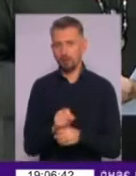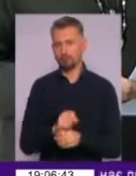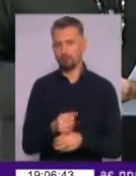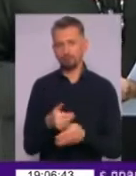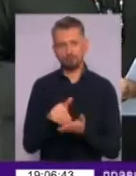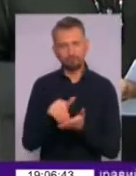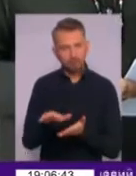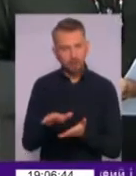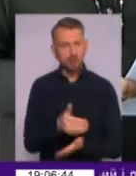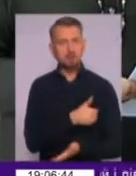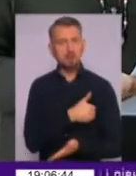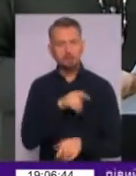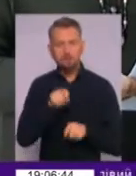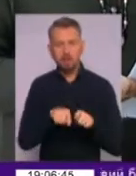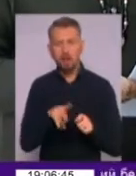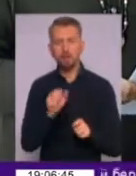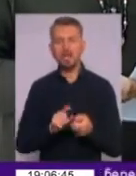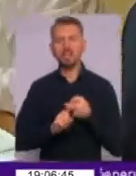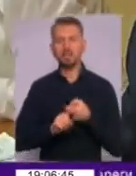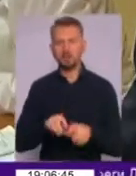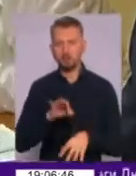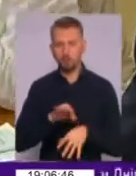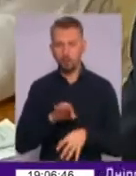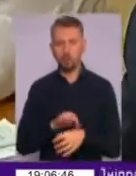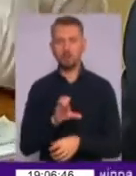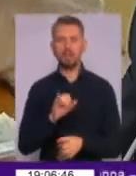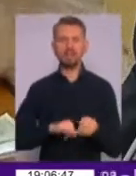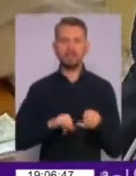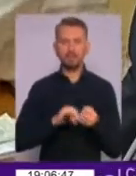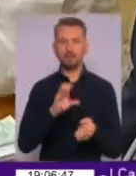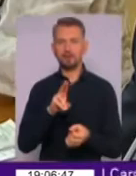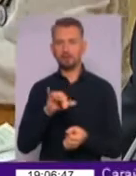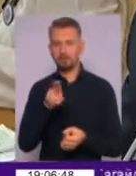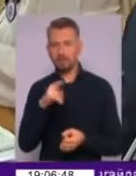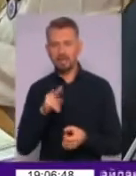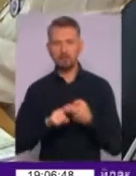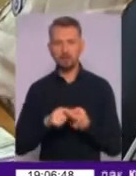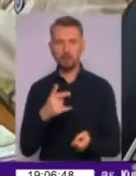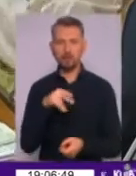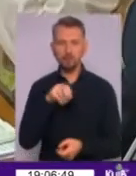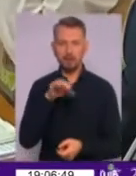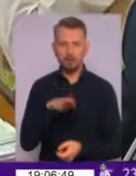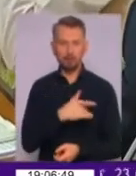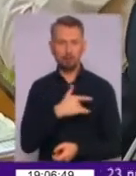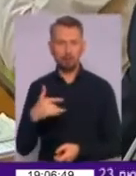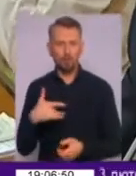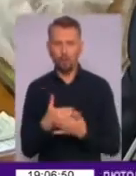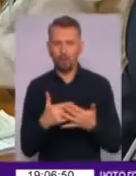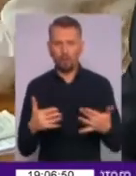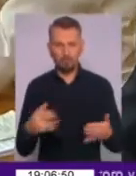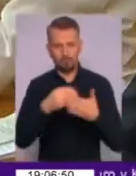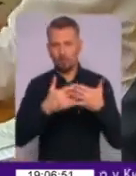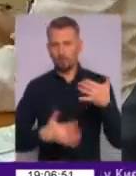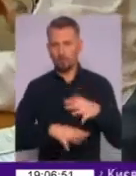адже претендентів перевіряють на інфекційні хвороби. Сифіліс, СПІД, інфекційний гепатит, туберкульоз і так далі по списку.